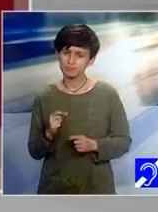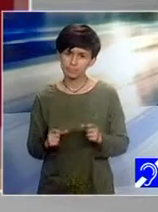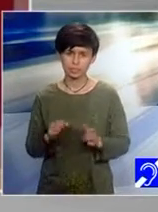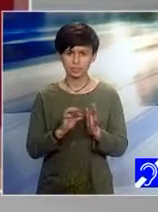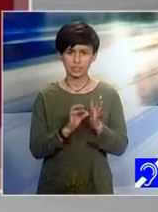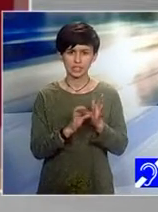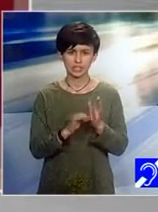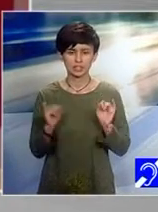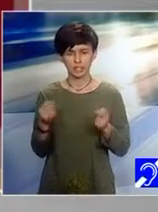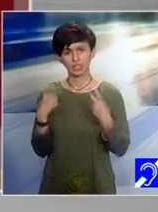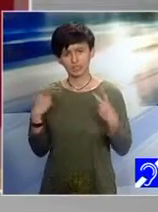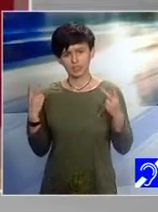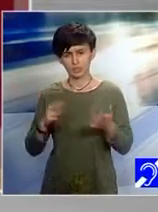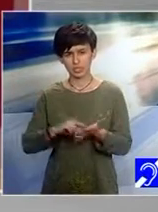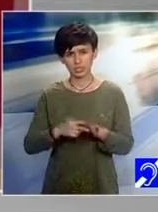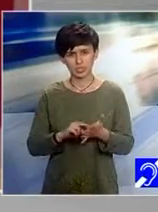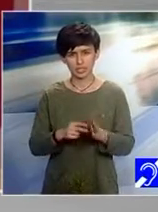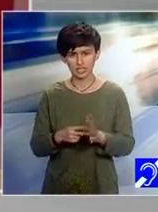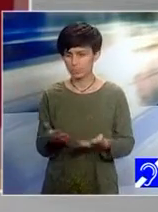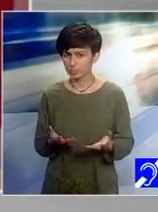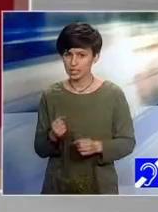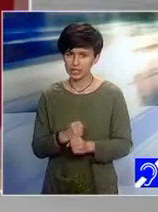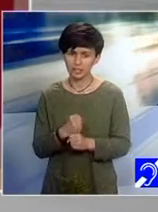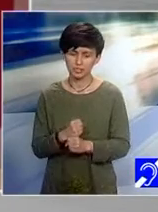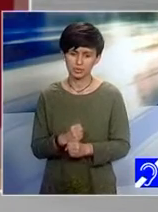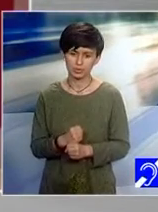evenimentele pe care le-a organizat filiala cu alte